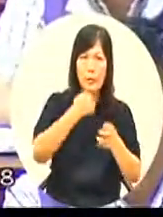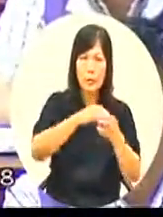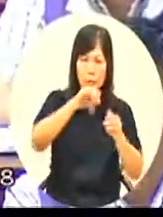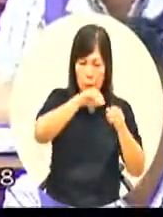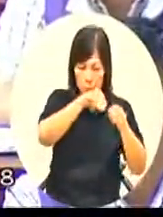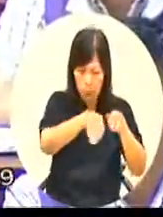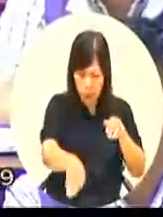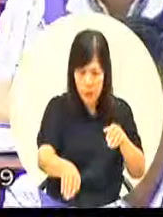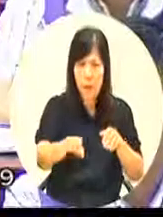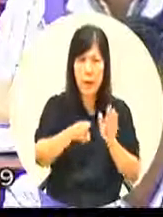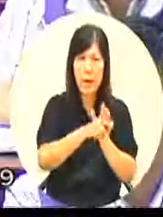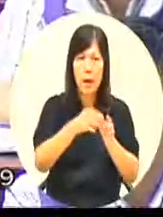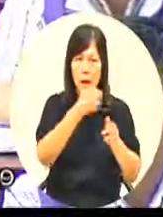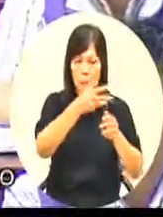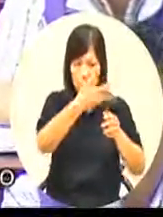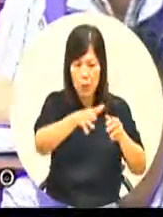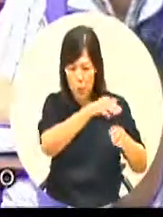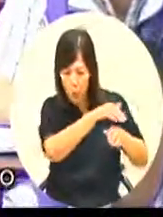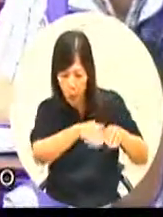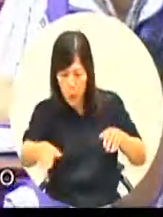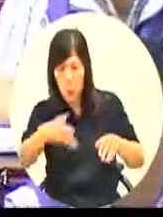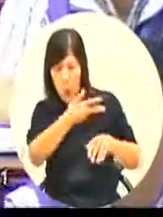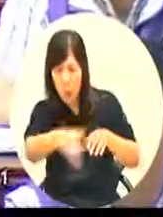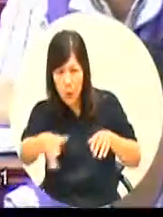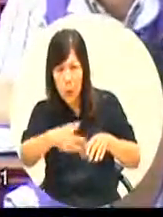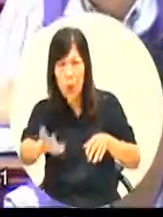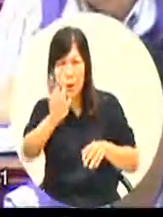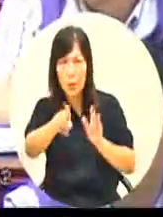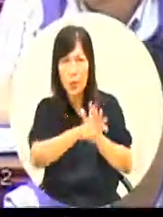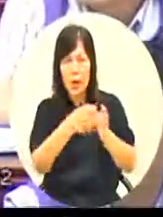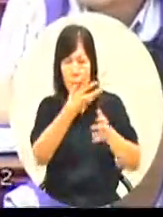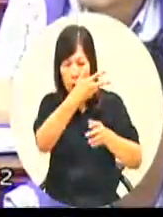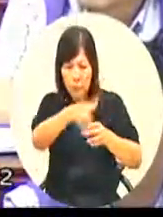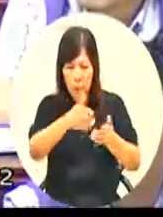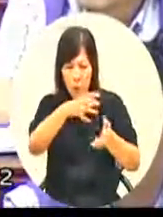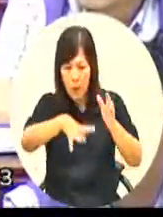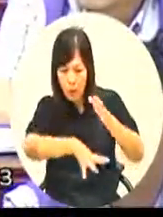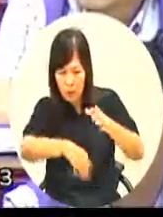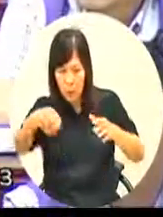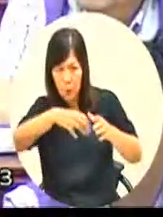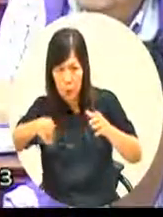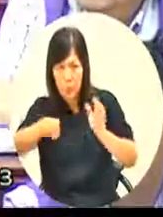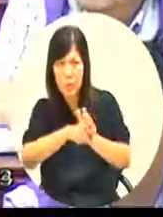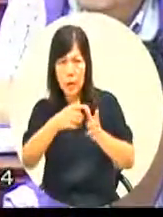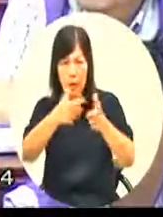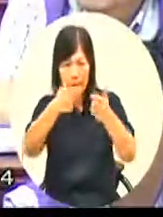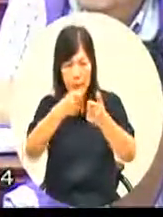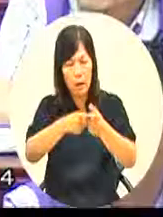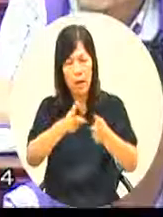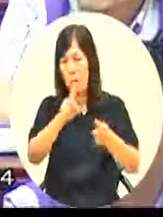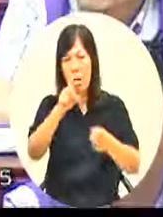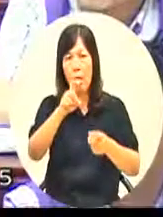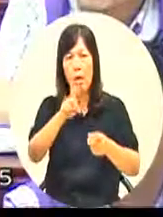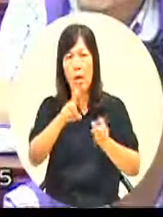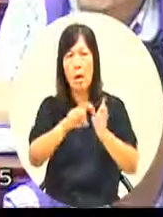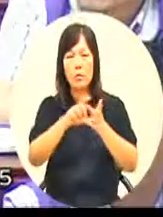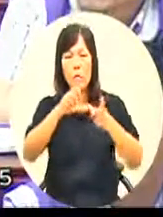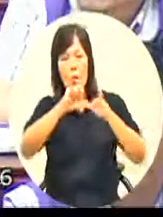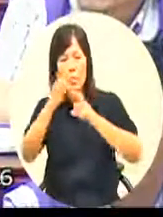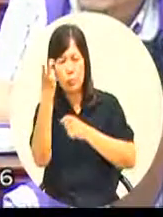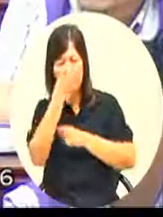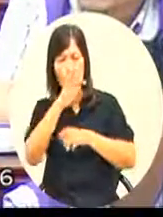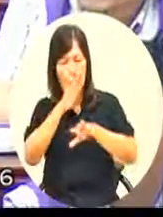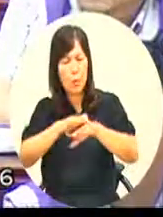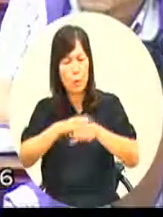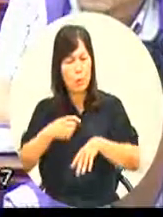的，所以雨呢自动往下来。所以我在想说，是不是我们的泄水跟我们的抽水马达配合的程度不够？这个部分我们要回去检讨一下，因为我们觉得